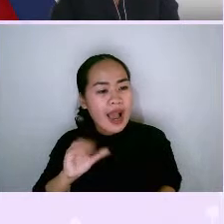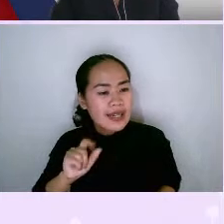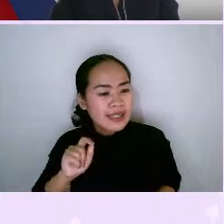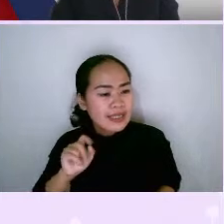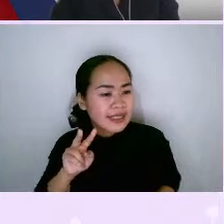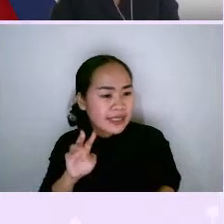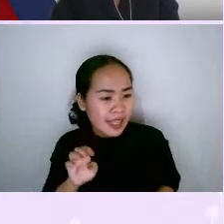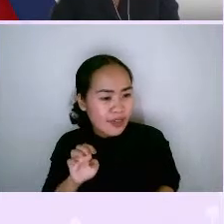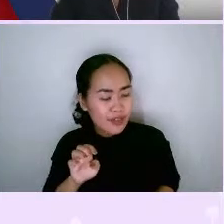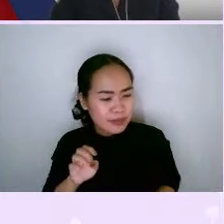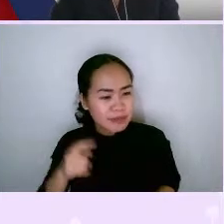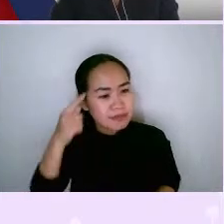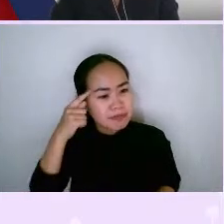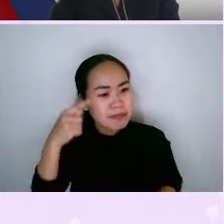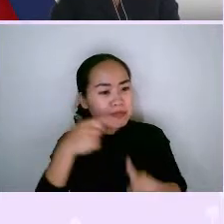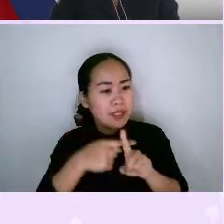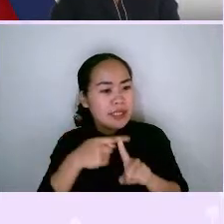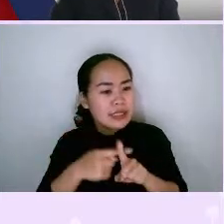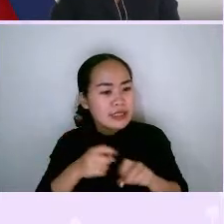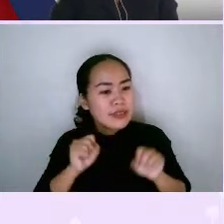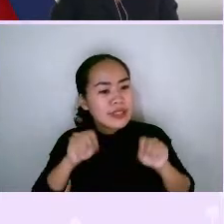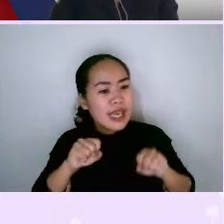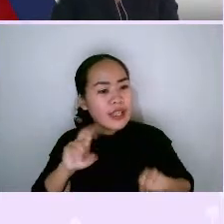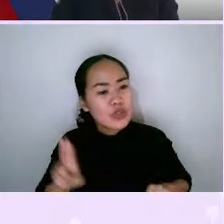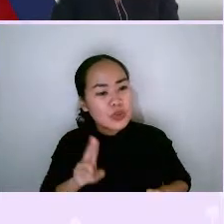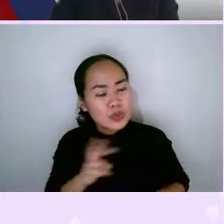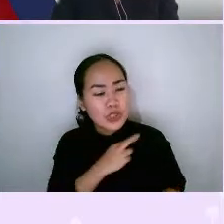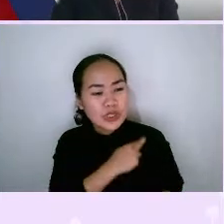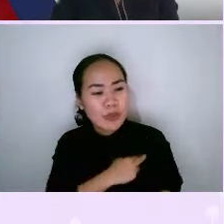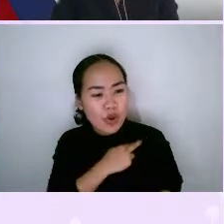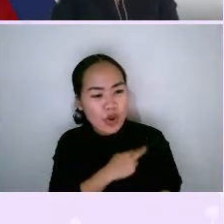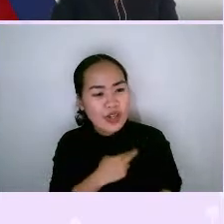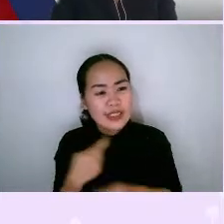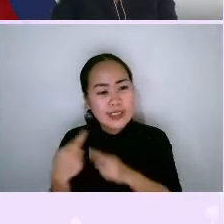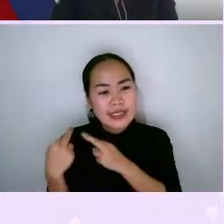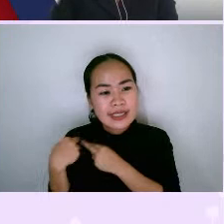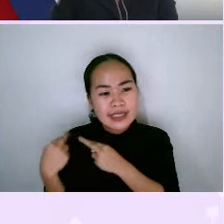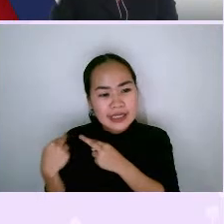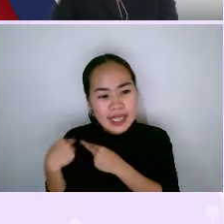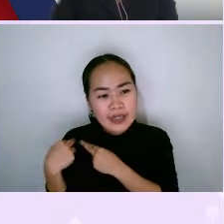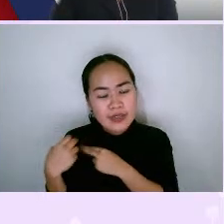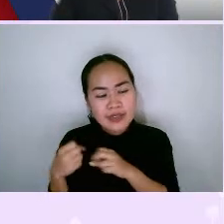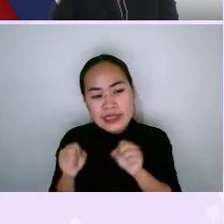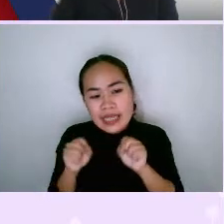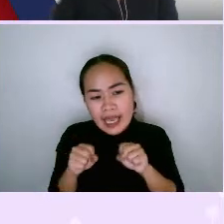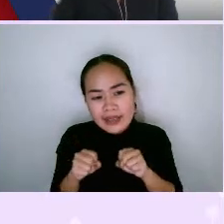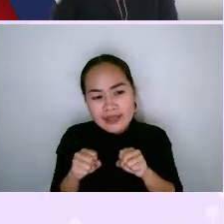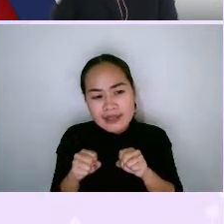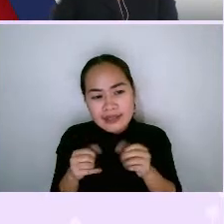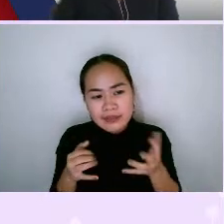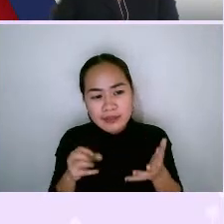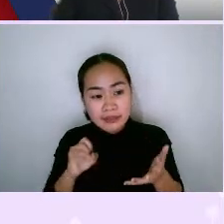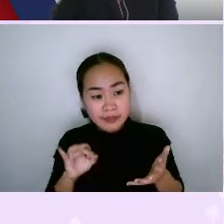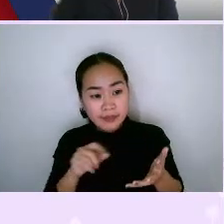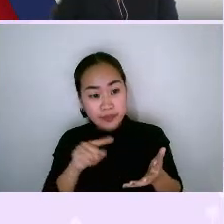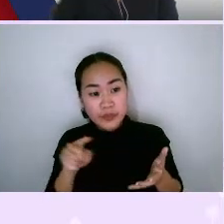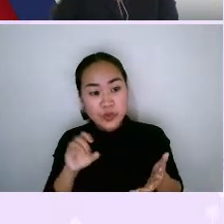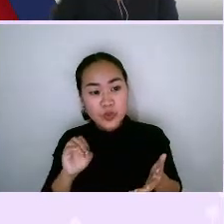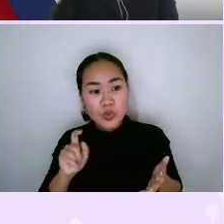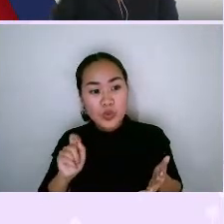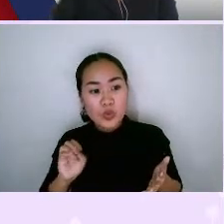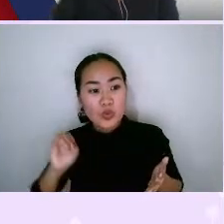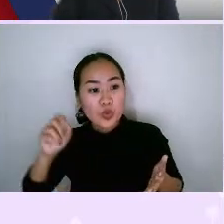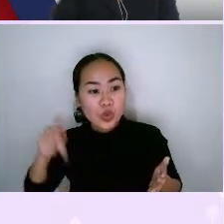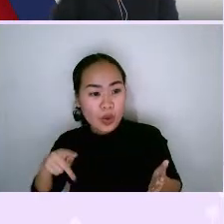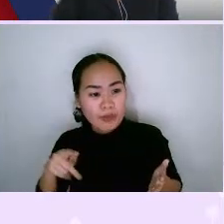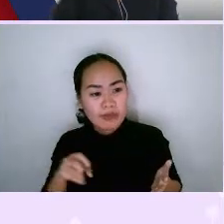natin ang ating mga karampatang roles bilang mga mangangalakal. So, papasok po kayo sa OTOP kung nandun po